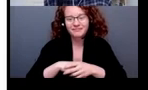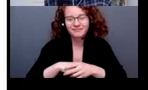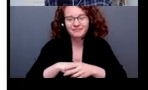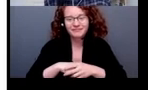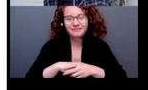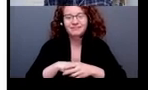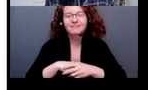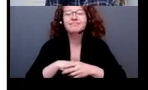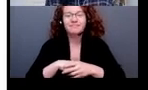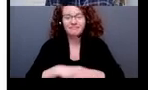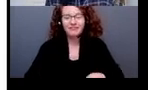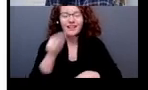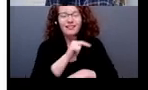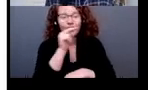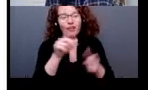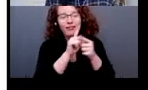par Nicolas,